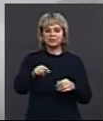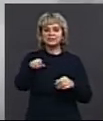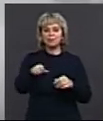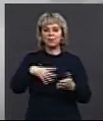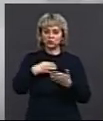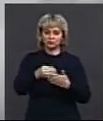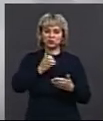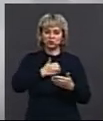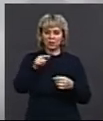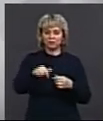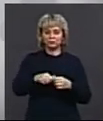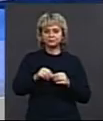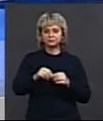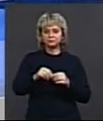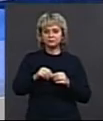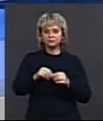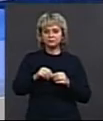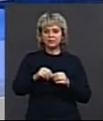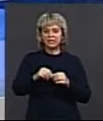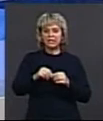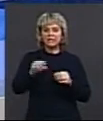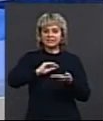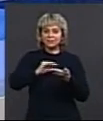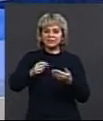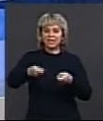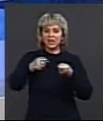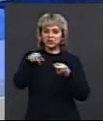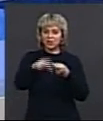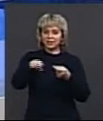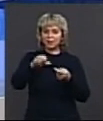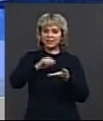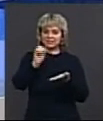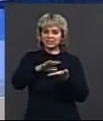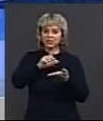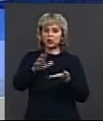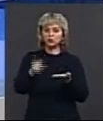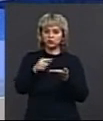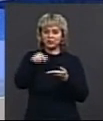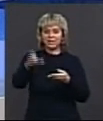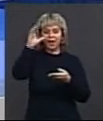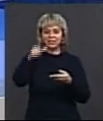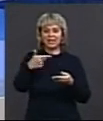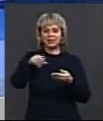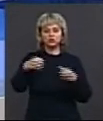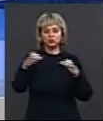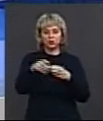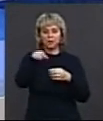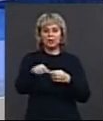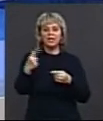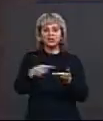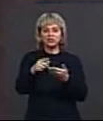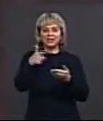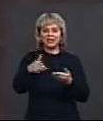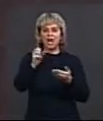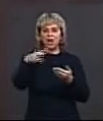по собственному желанию. Записки начальника пресс-центра могут стать учебником в Академии Генштаба. Книгу